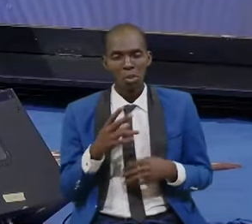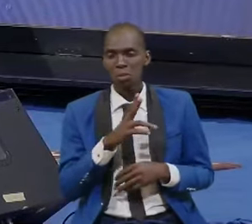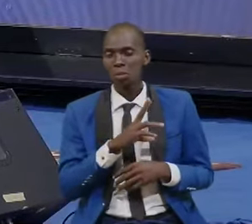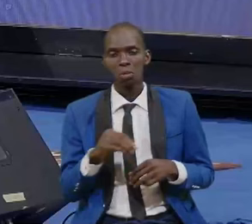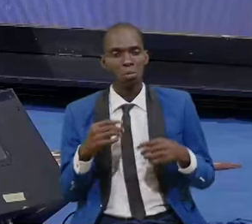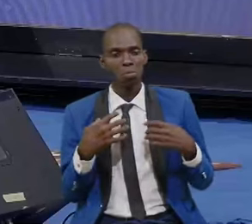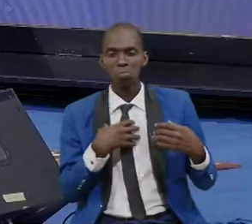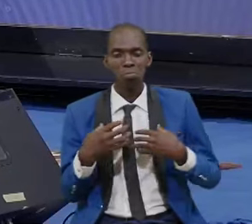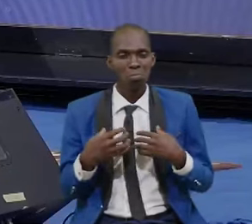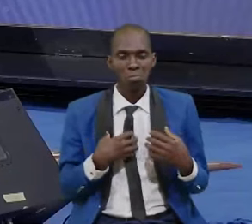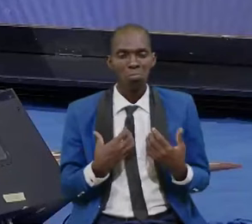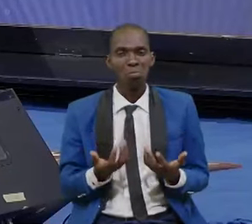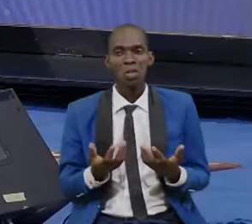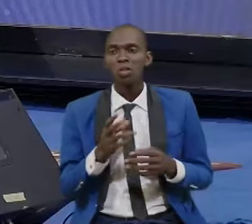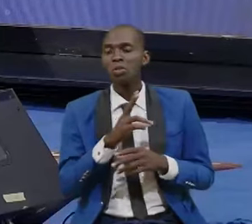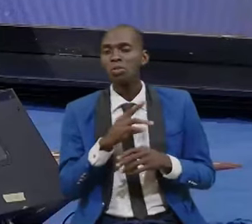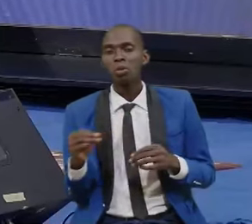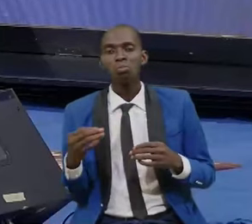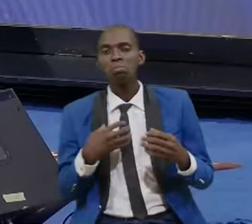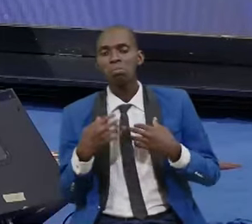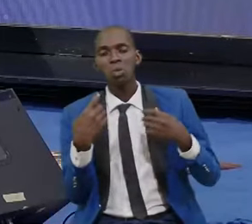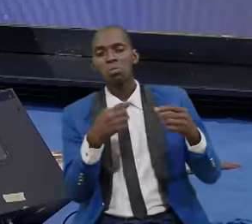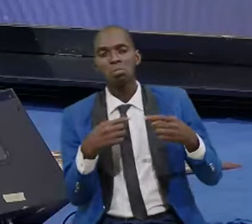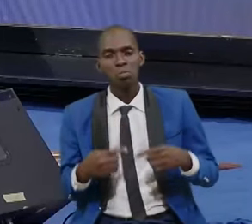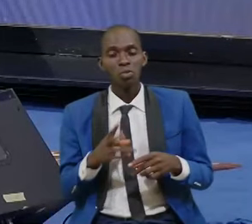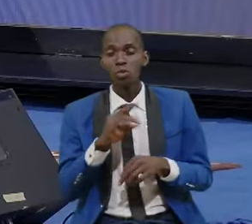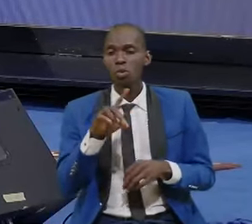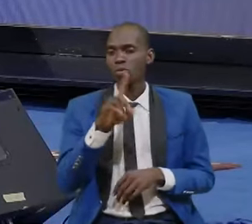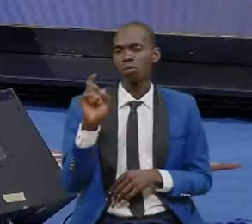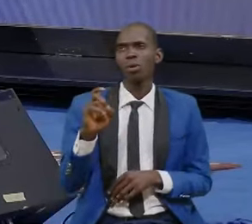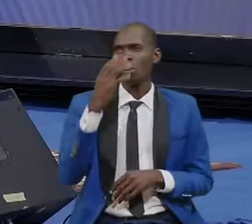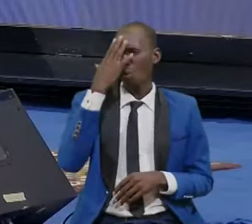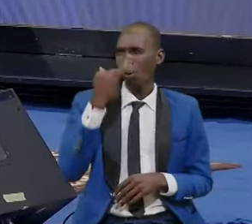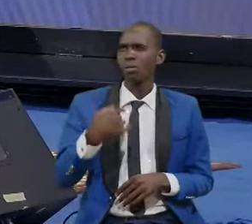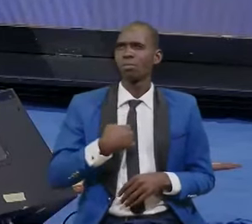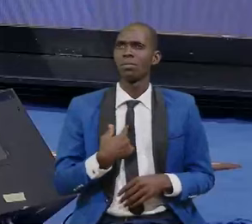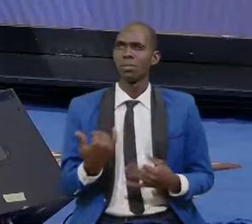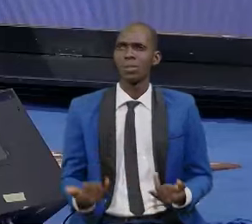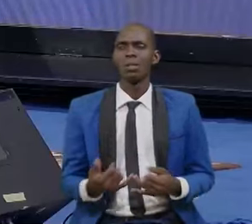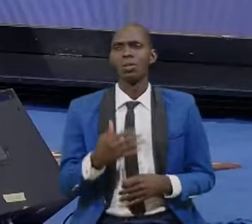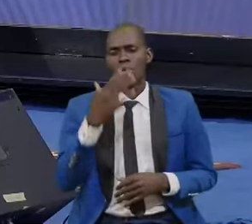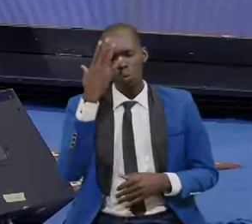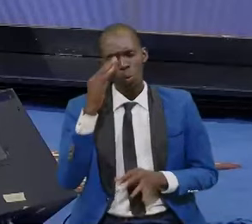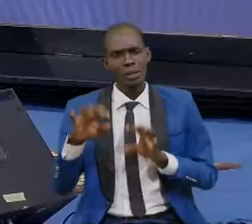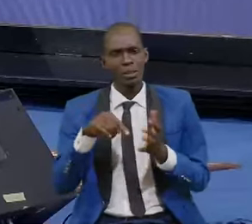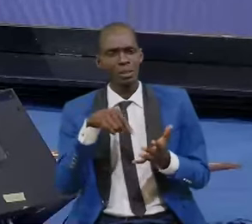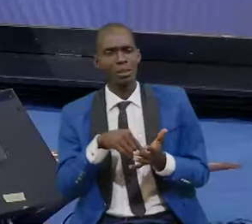plainte, pas de ronronnement, pas de questionnement. Pourquoi moi? Pourquoi est-ce que cela est